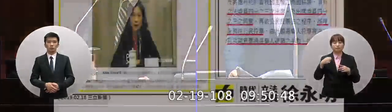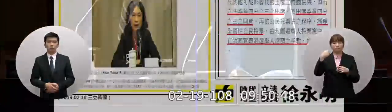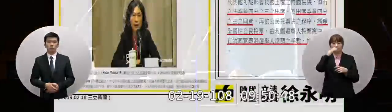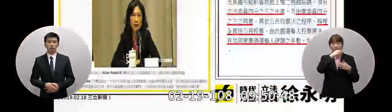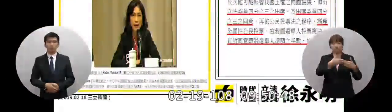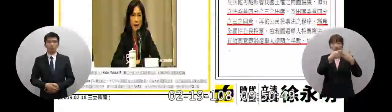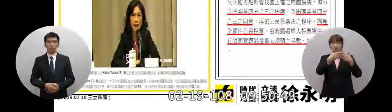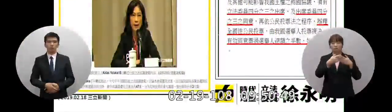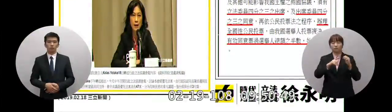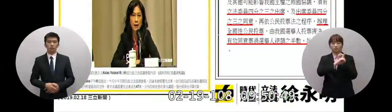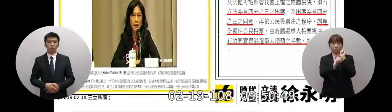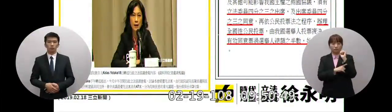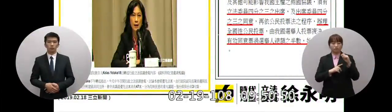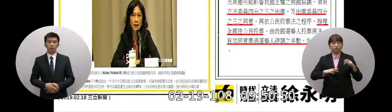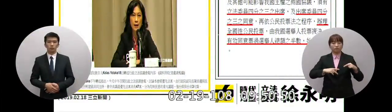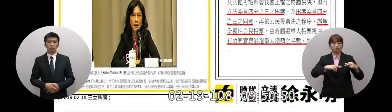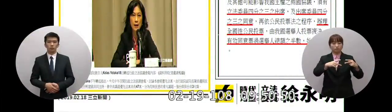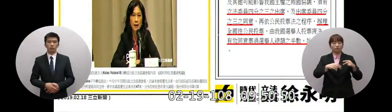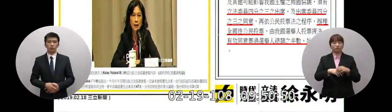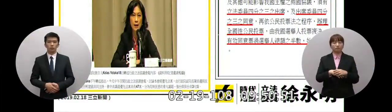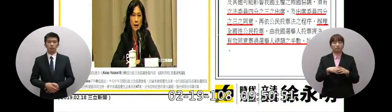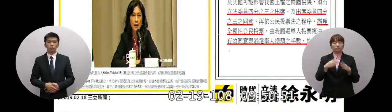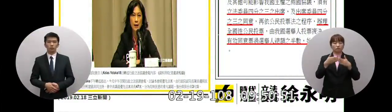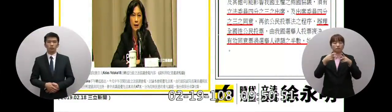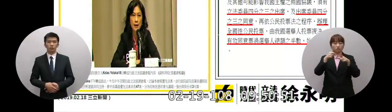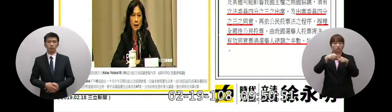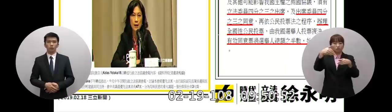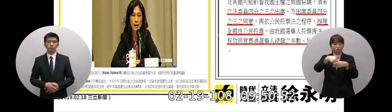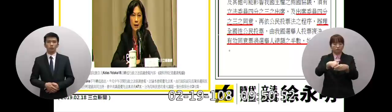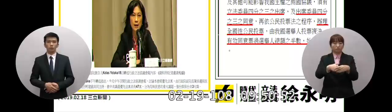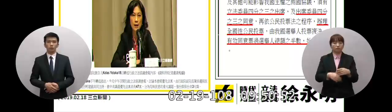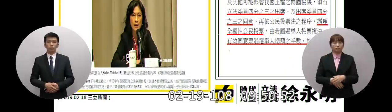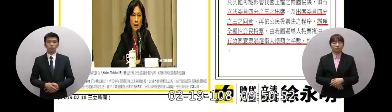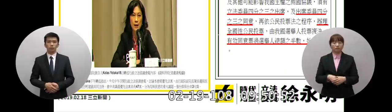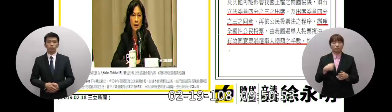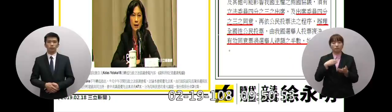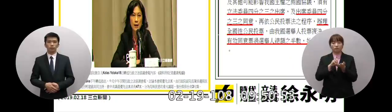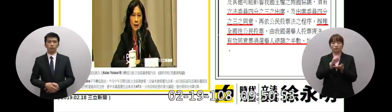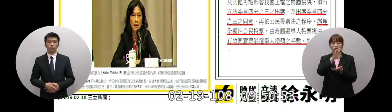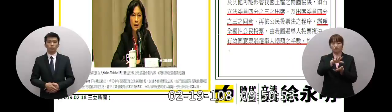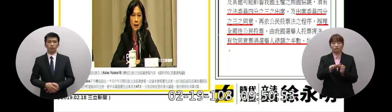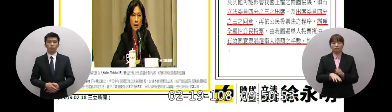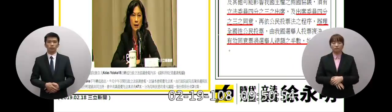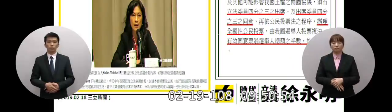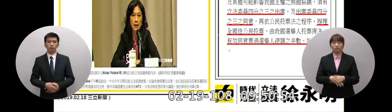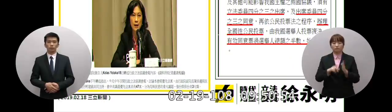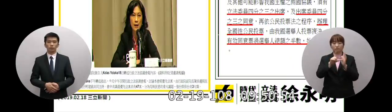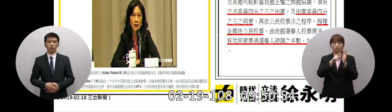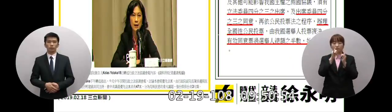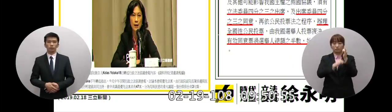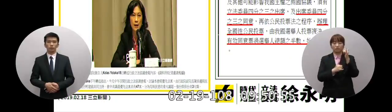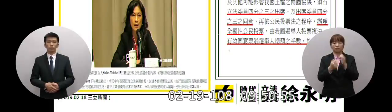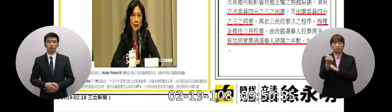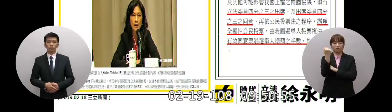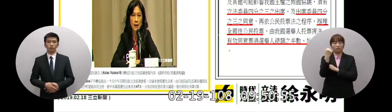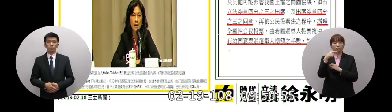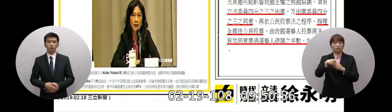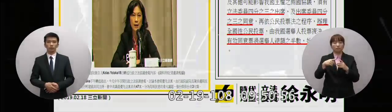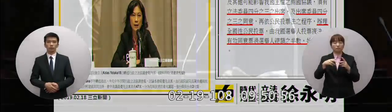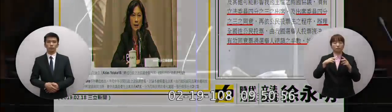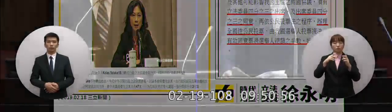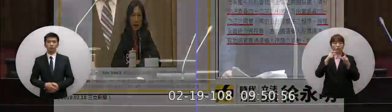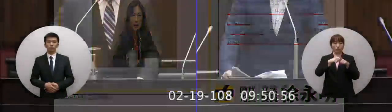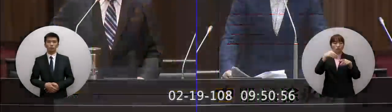关系条例》哈，要公投。好，那院长，我这边跟你报告哈，时代力量在修公投法的时